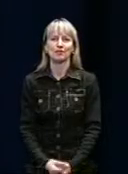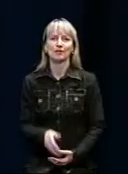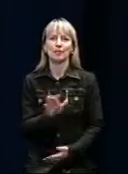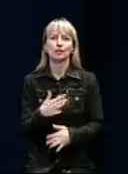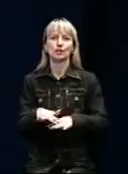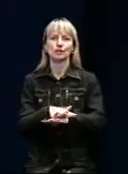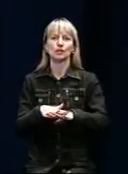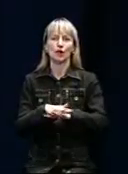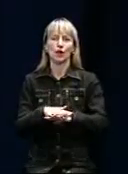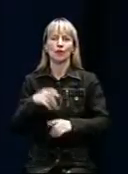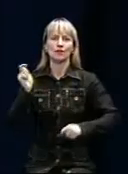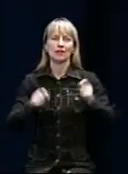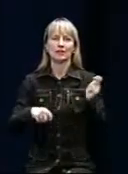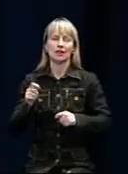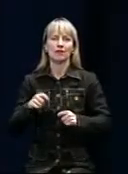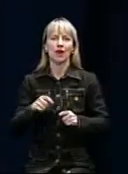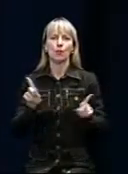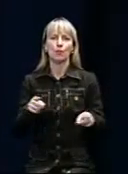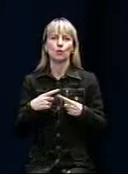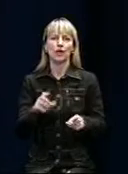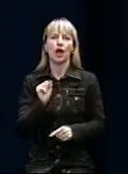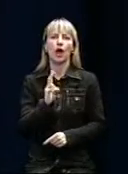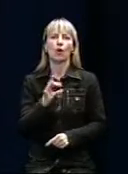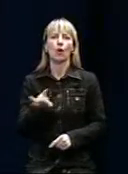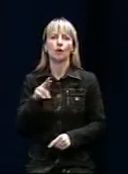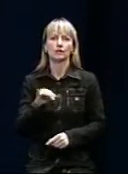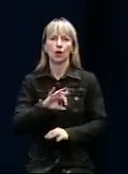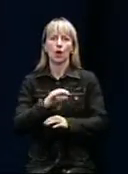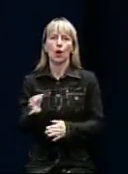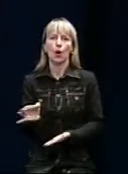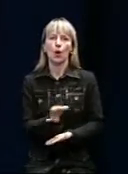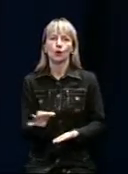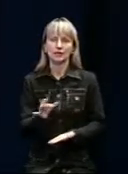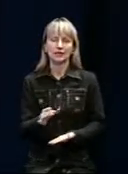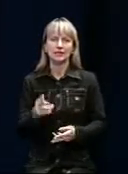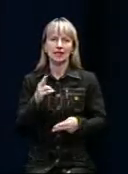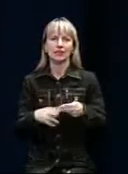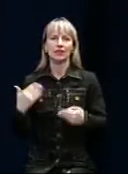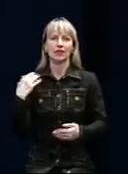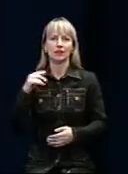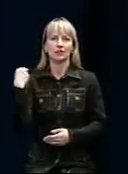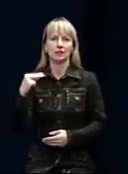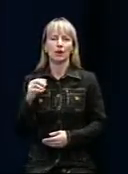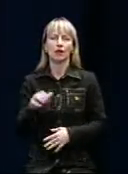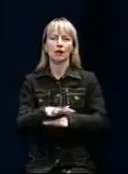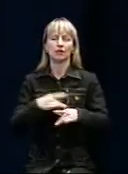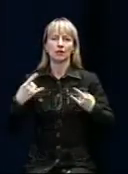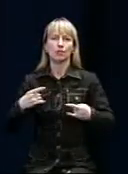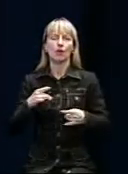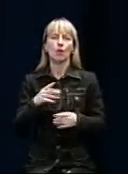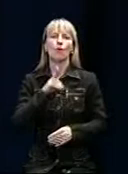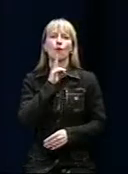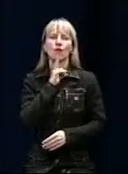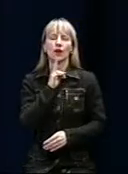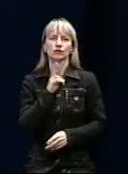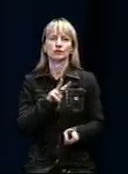Міжнародний дитячий фестиваль класичної музики «Акорди Хортиці» завершився нещодавно в Запоріжжі, а Суспільне дуже уважно слідкувало за